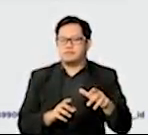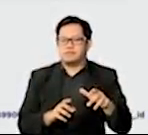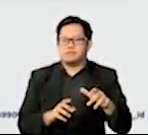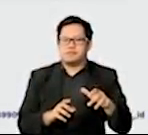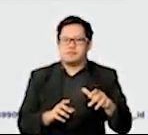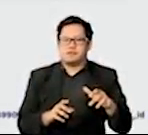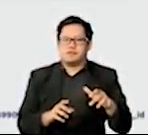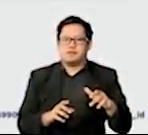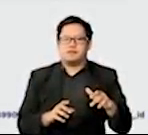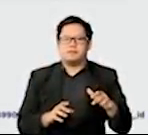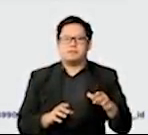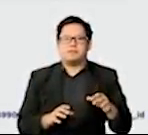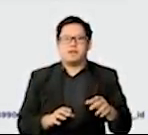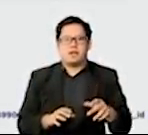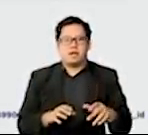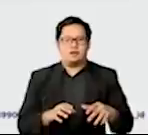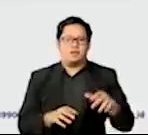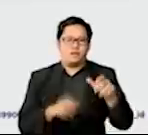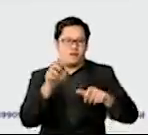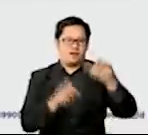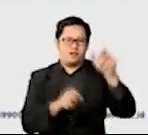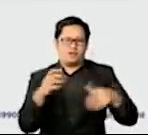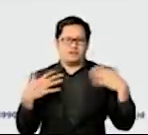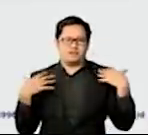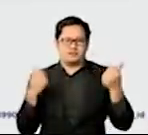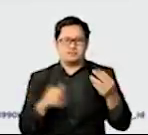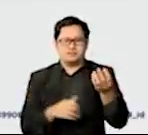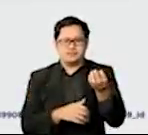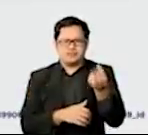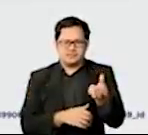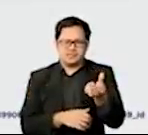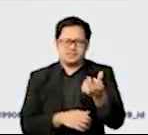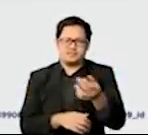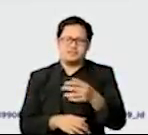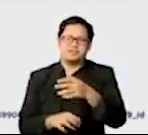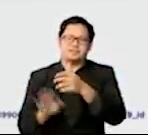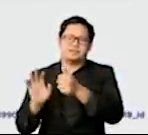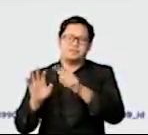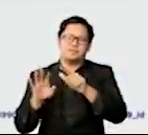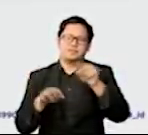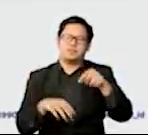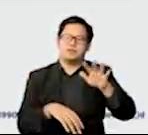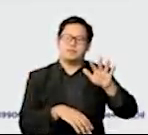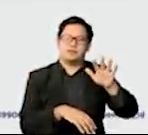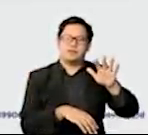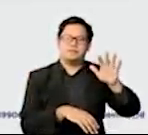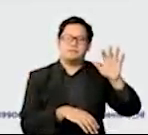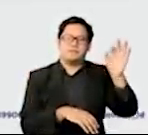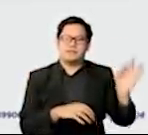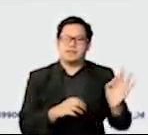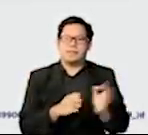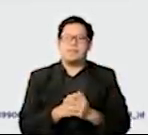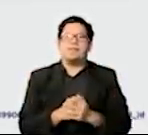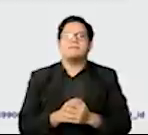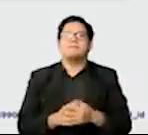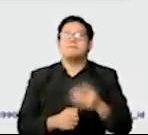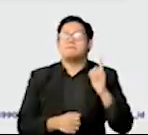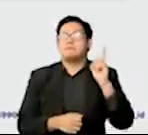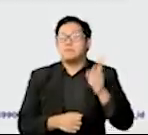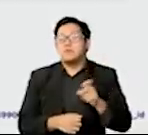bawah angka nasional yaitu di bawah 5736 persen perlu kami sampaikan bahwa